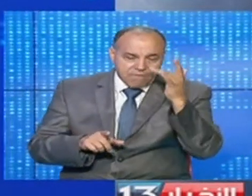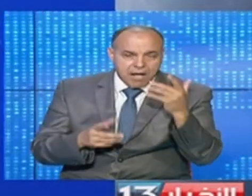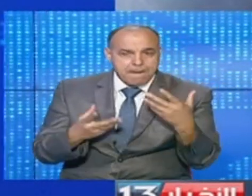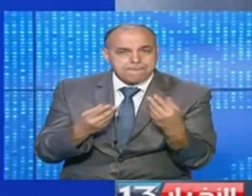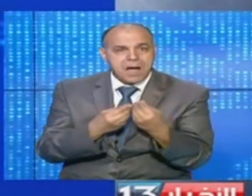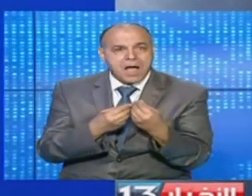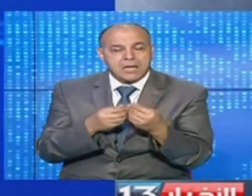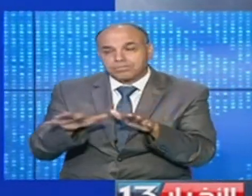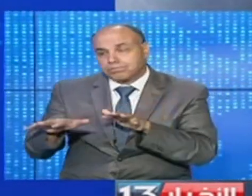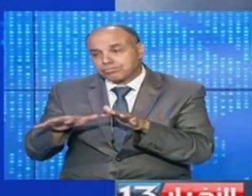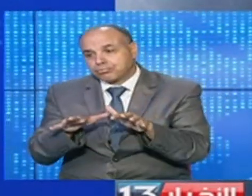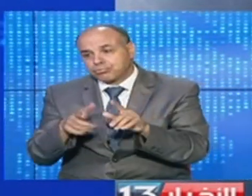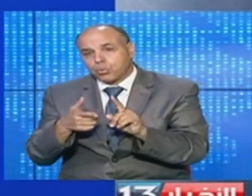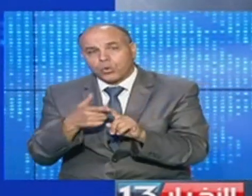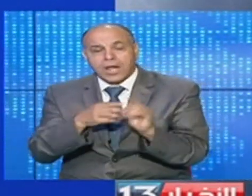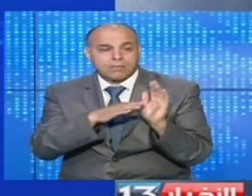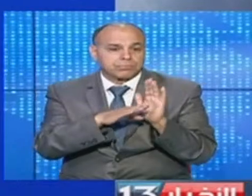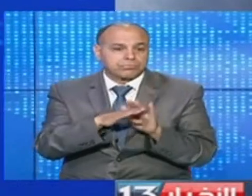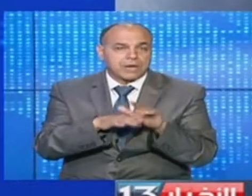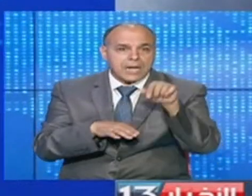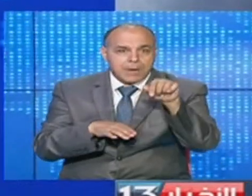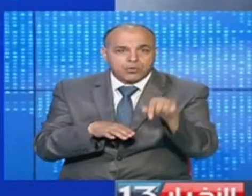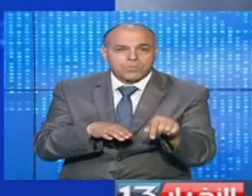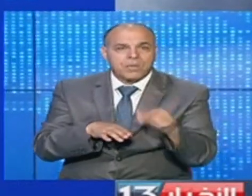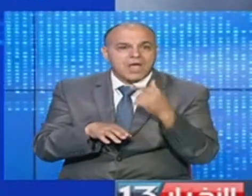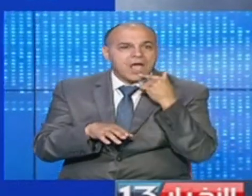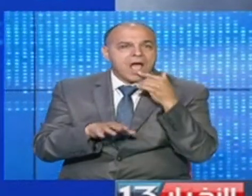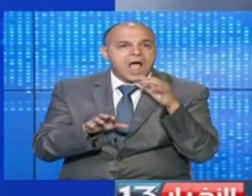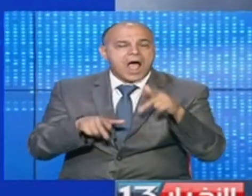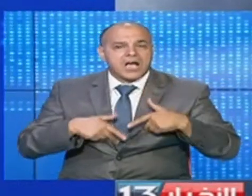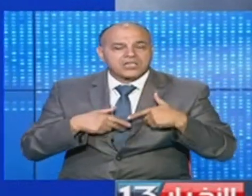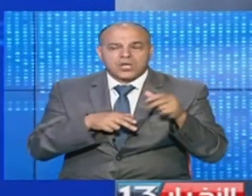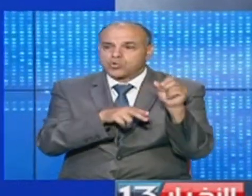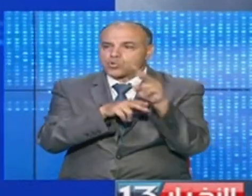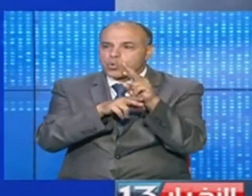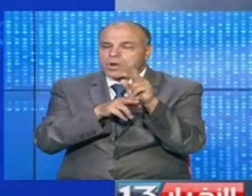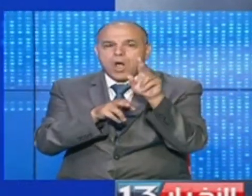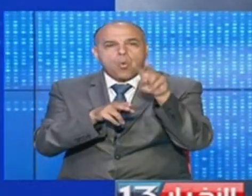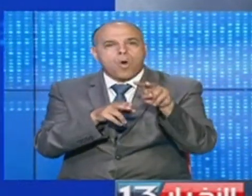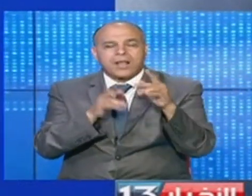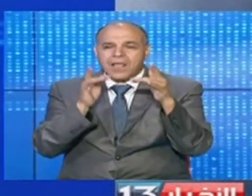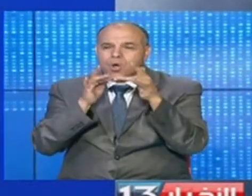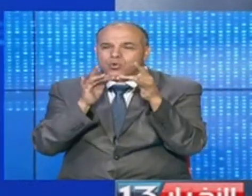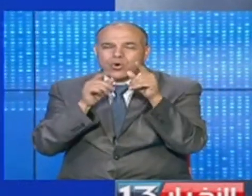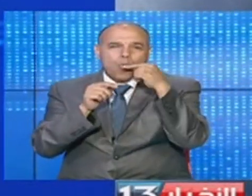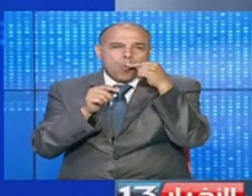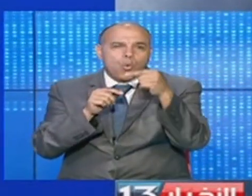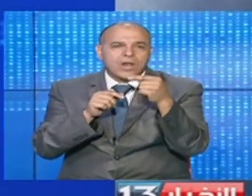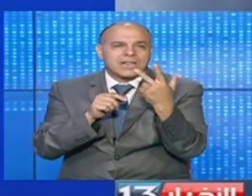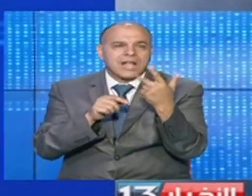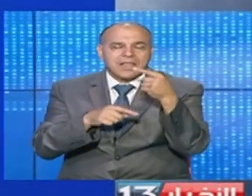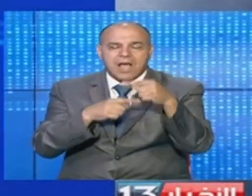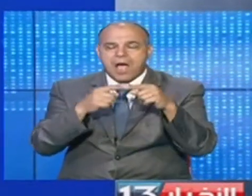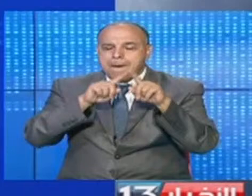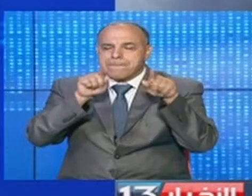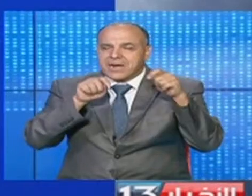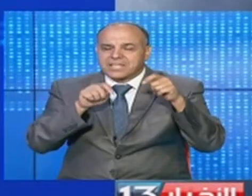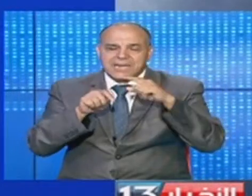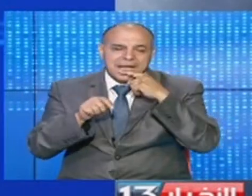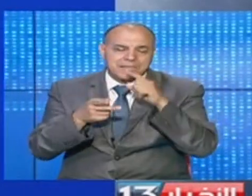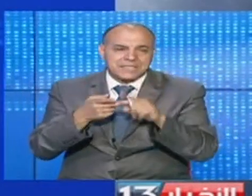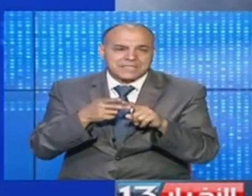اتخاذ الاجراءات الوقائيه الضروريه زوار قسم الواقع الافتراضي في الدوره الثالثه لمهرجان